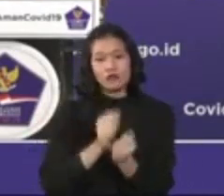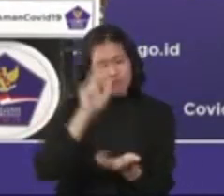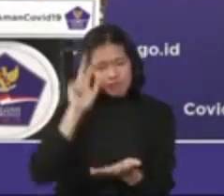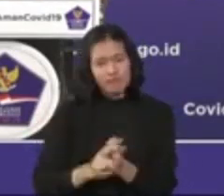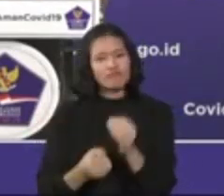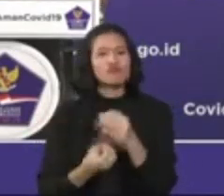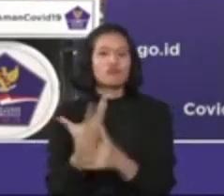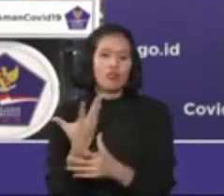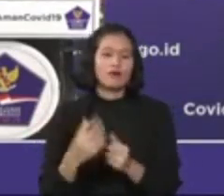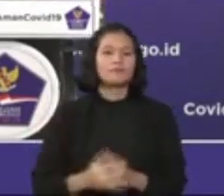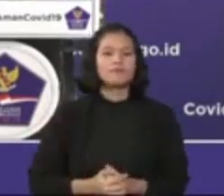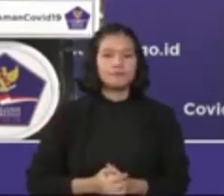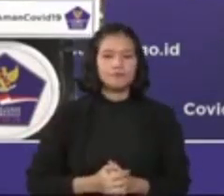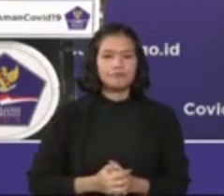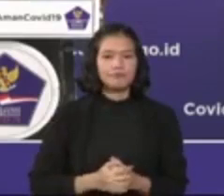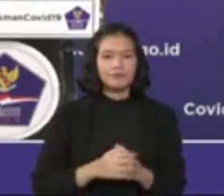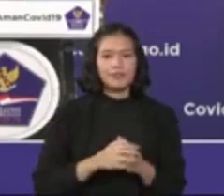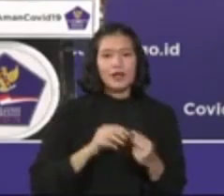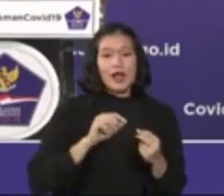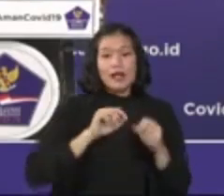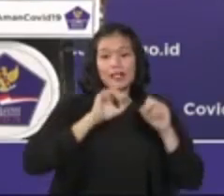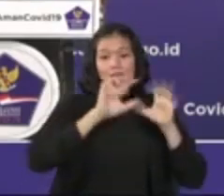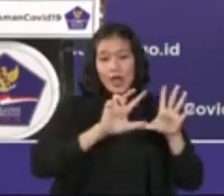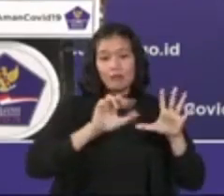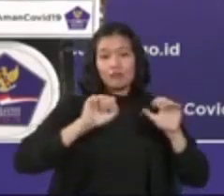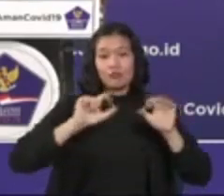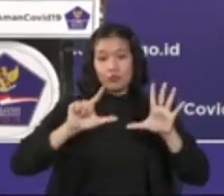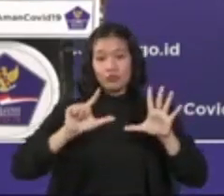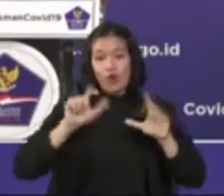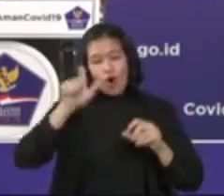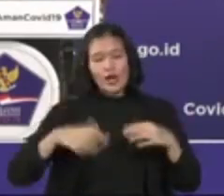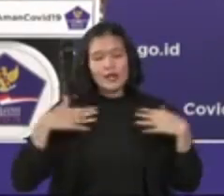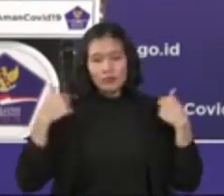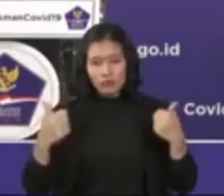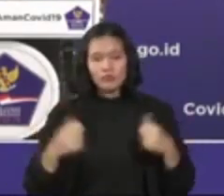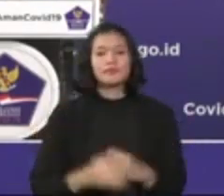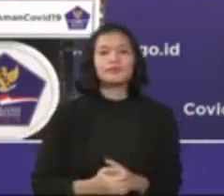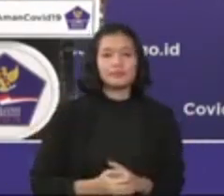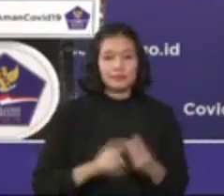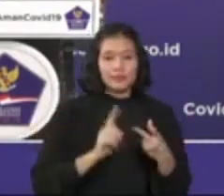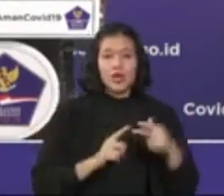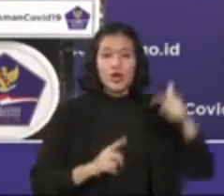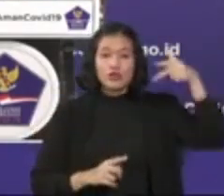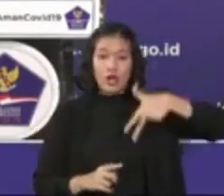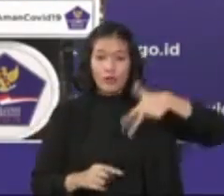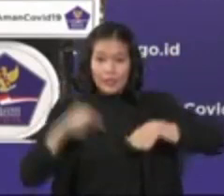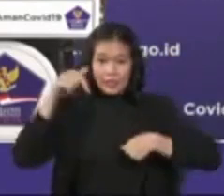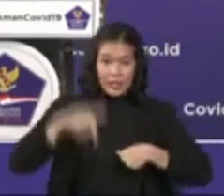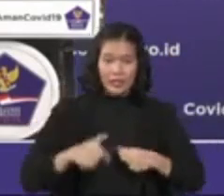konfirmasi positif dan 97 sembuh. Kemudian Sulawesi